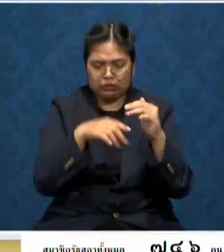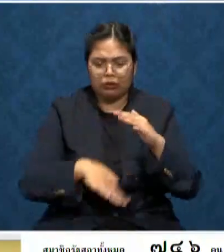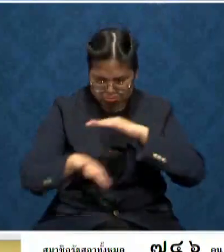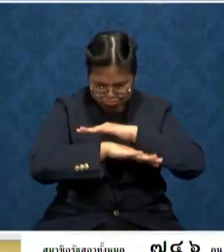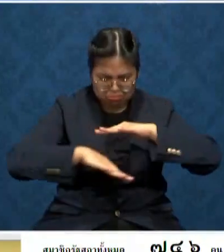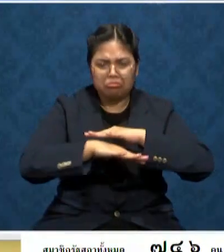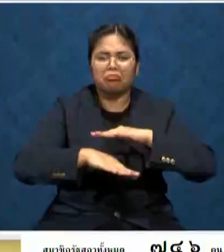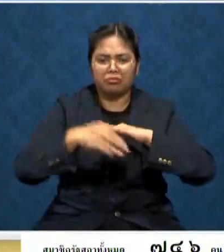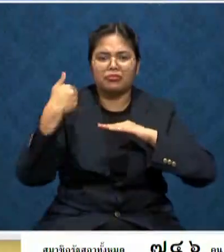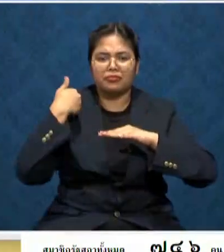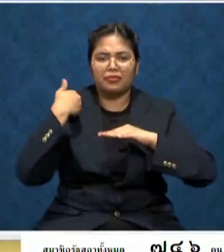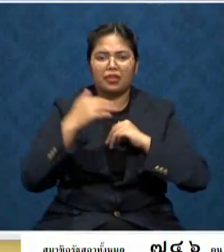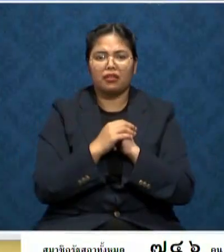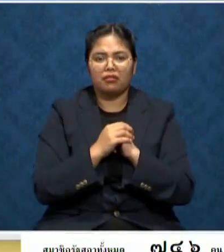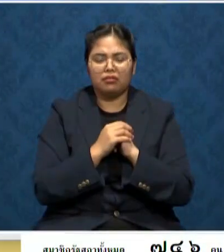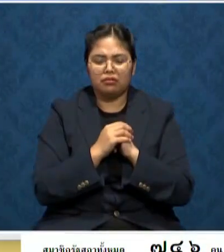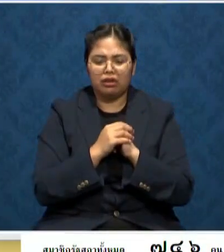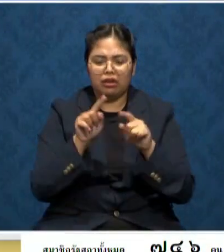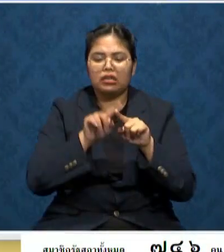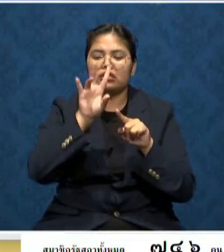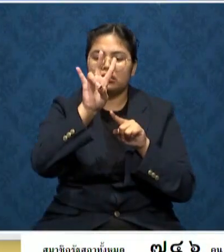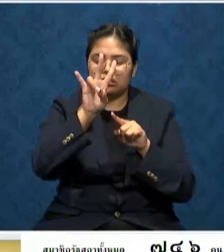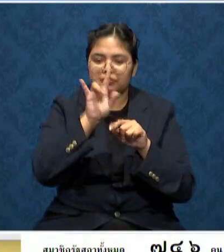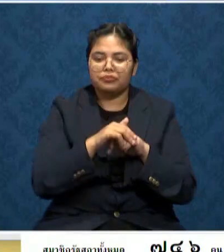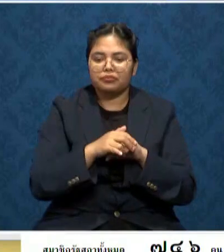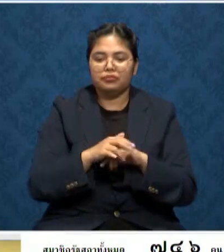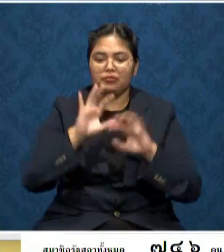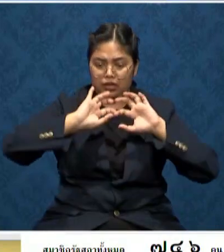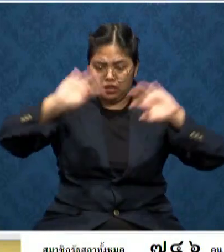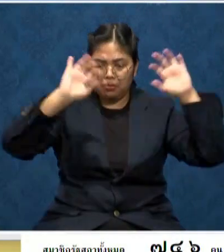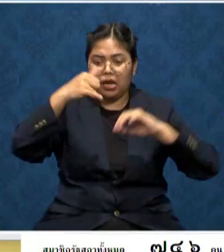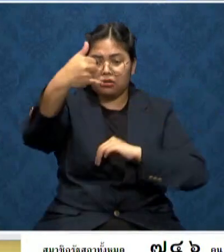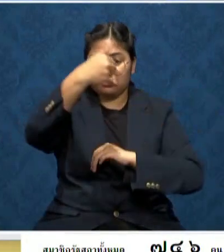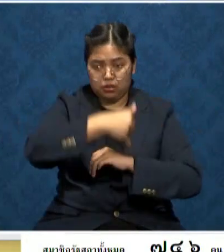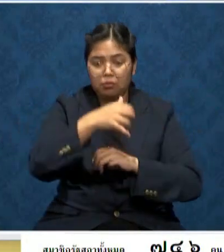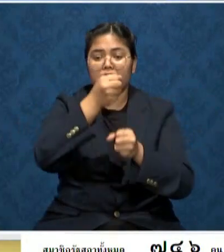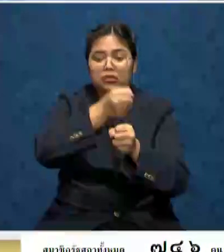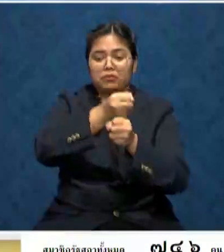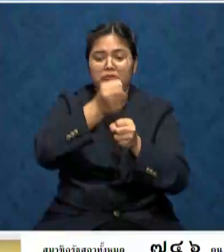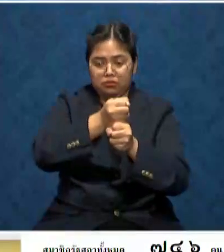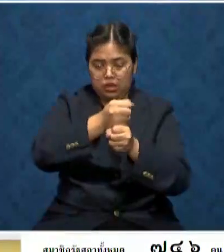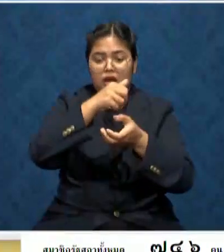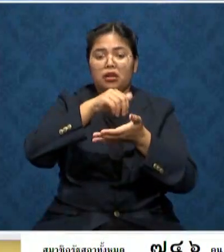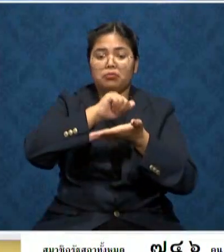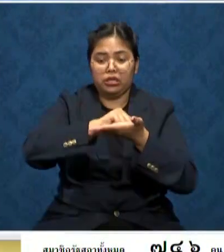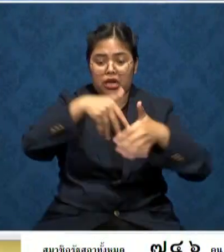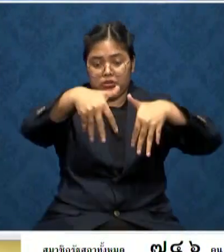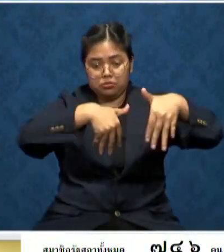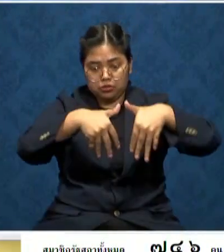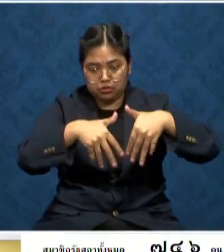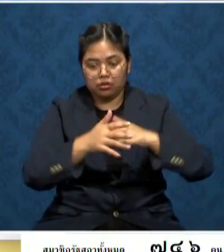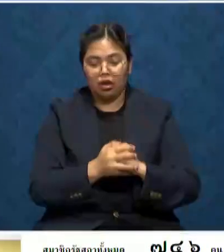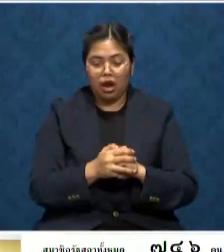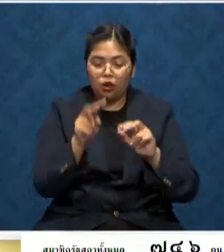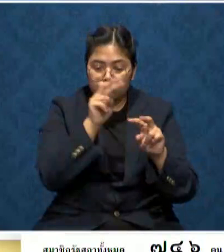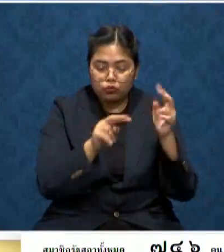าที่ 7 ครับรัฐบาลท่านเข้ามาเป็นรัฐบาลบริหารประเทศ hea อธิบาลสังคมไม่ใช่มาปลกครองประชาช